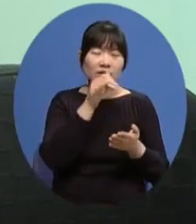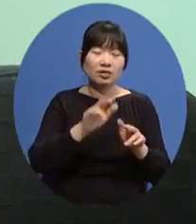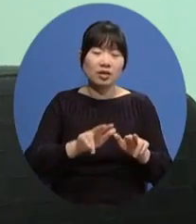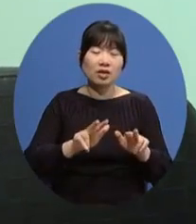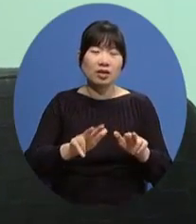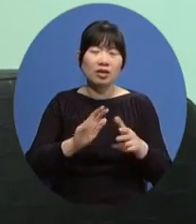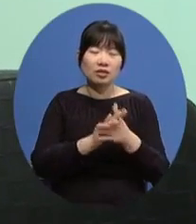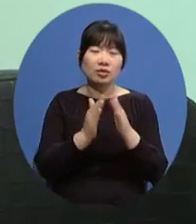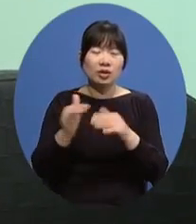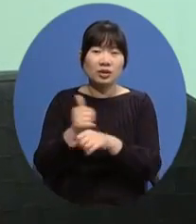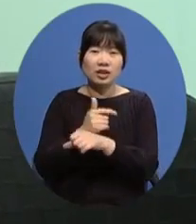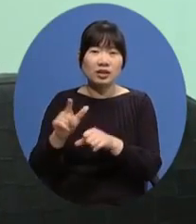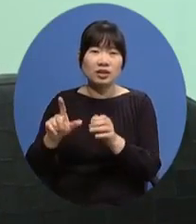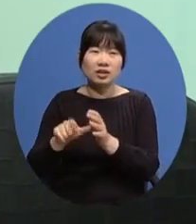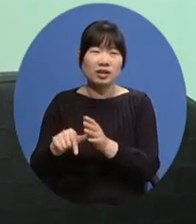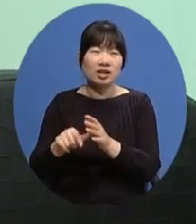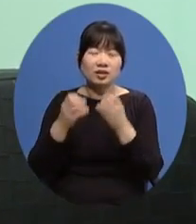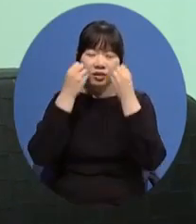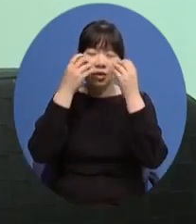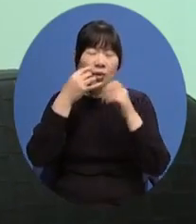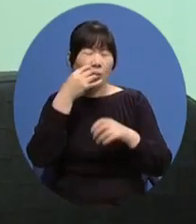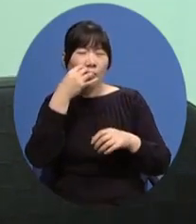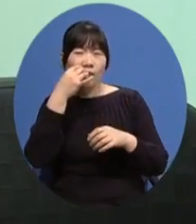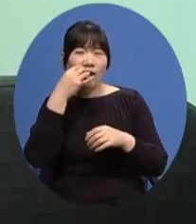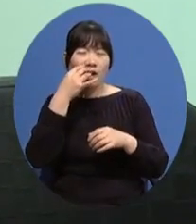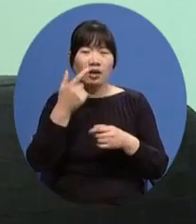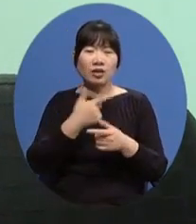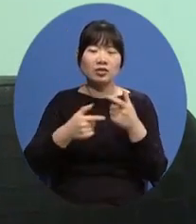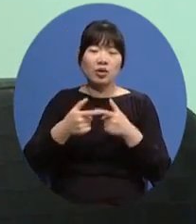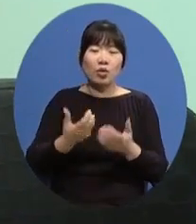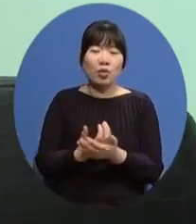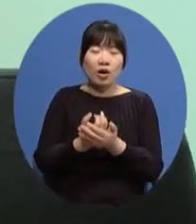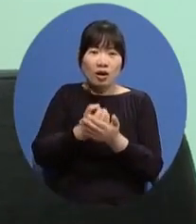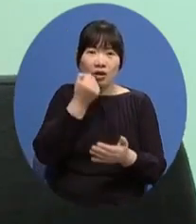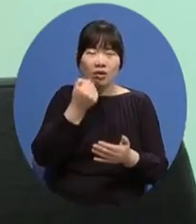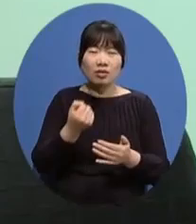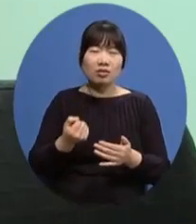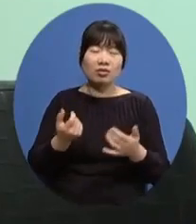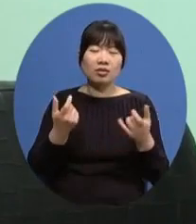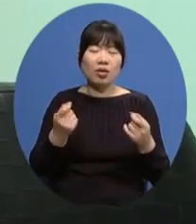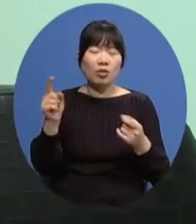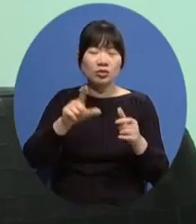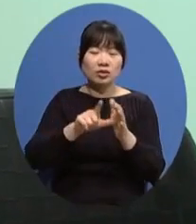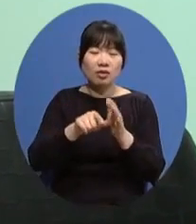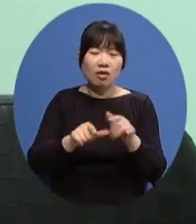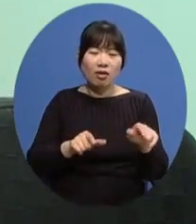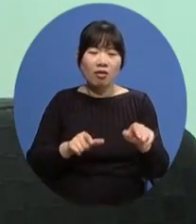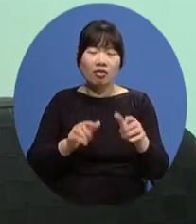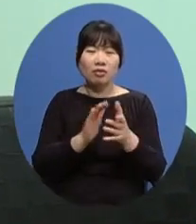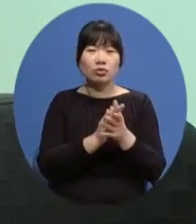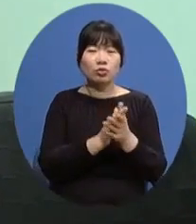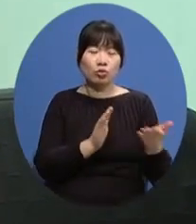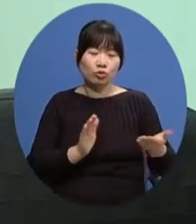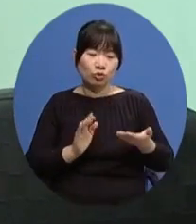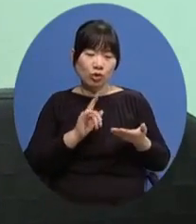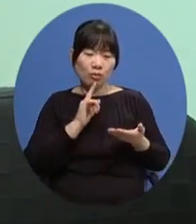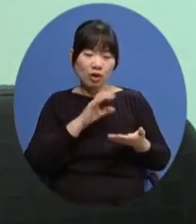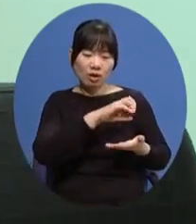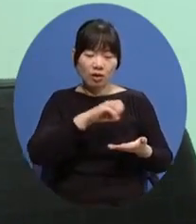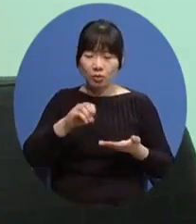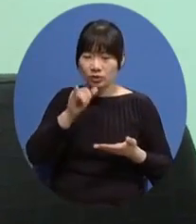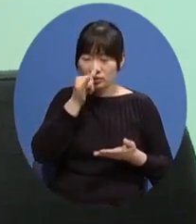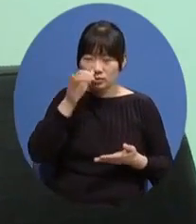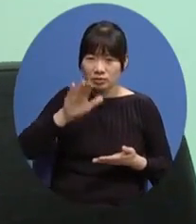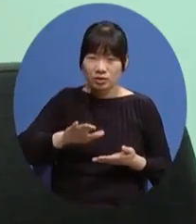이제 원을 다니면서 이제 그런 새로운 것들이 호기심을 더 가득 갖고 있고 그러다가 어느 순간 이건 친구가 줬어 그러면서 갖고